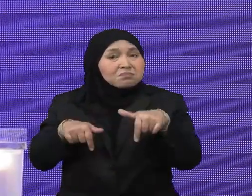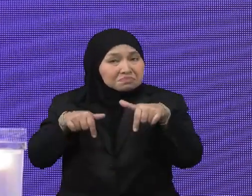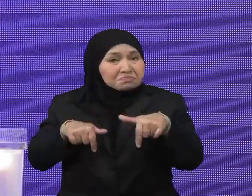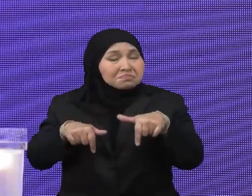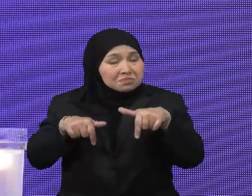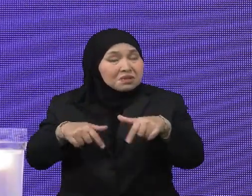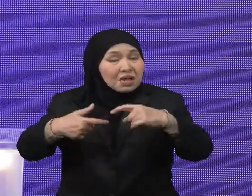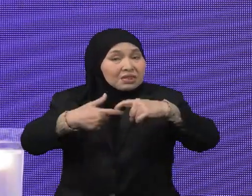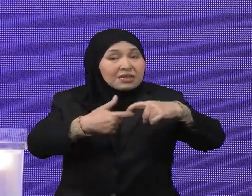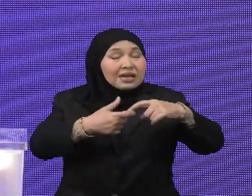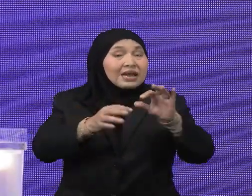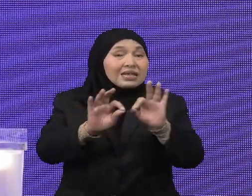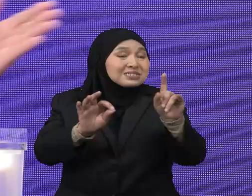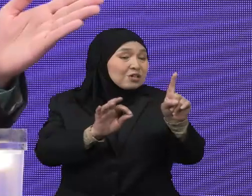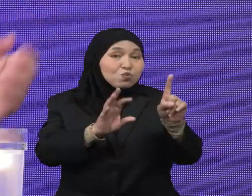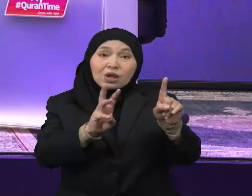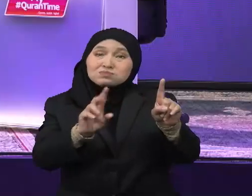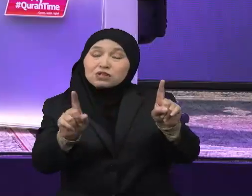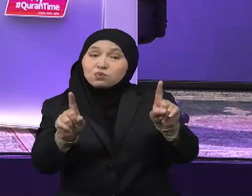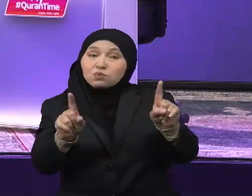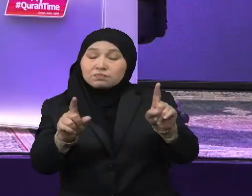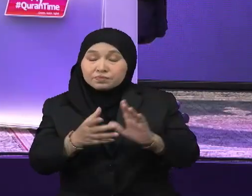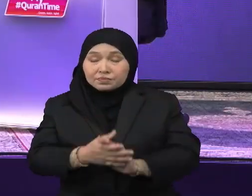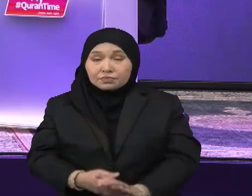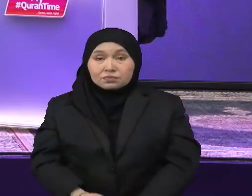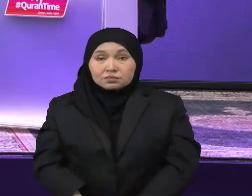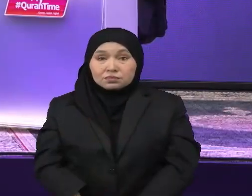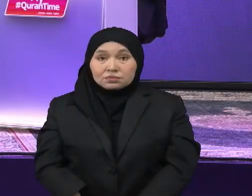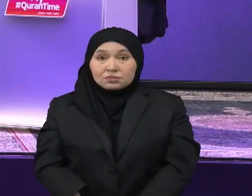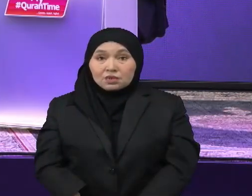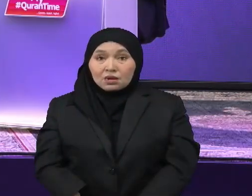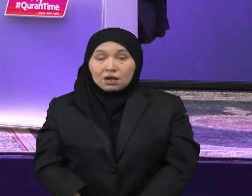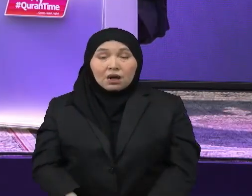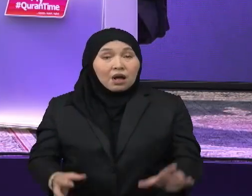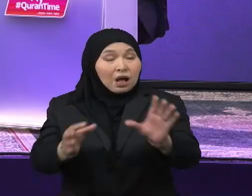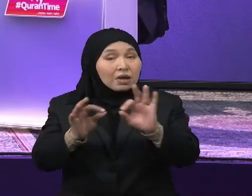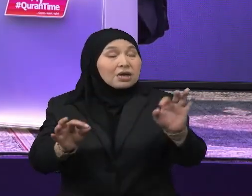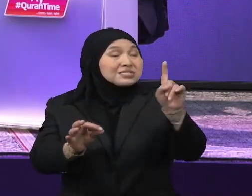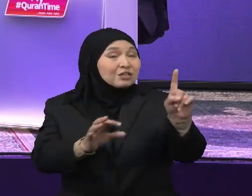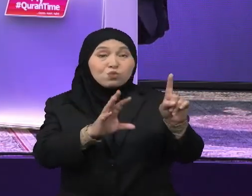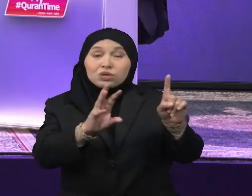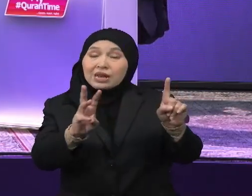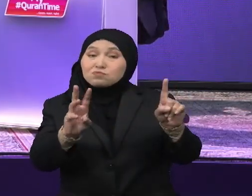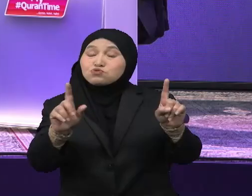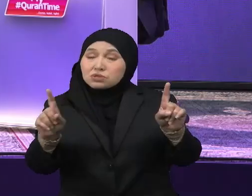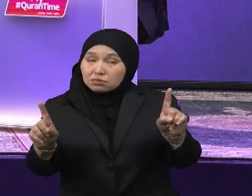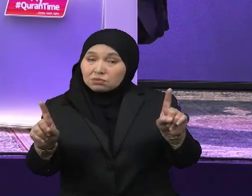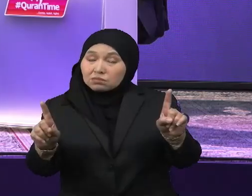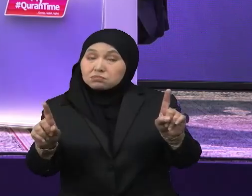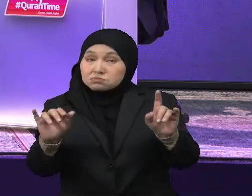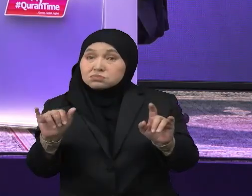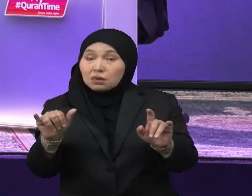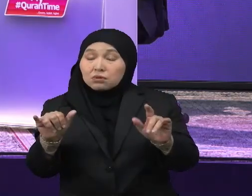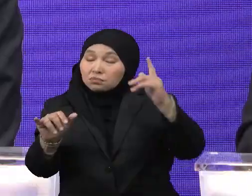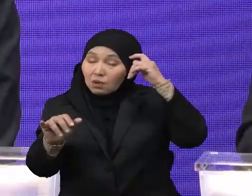berkaitan dengan ayat 161 sama Fadil Ustaz ayat 1661 ya